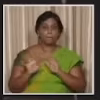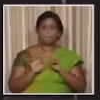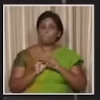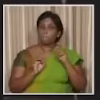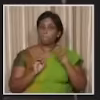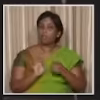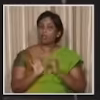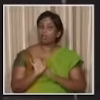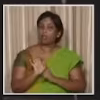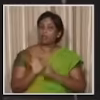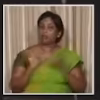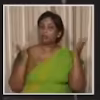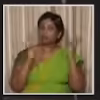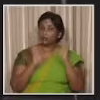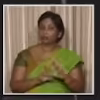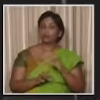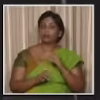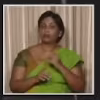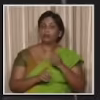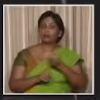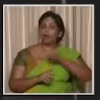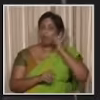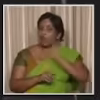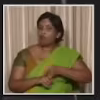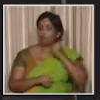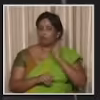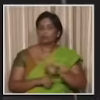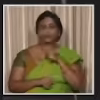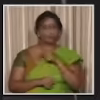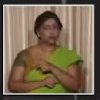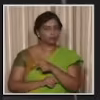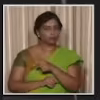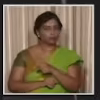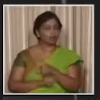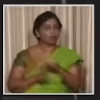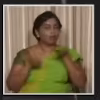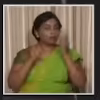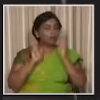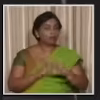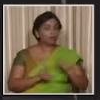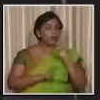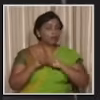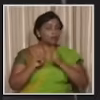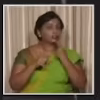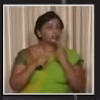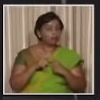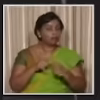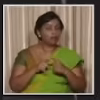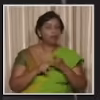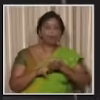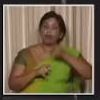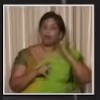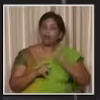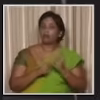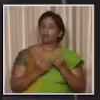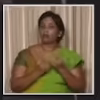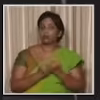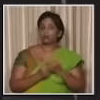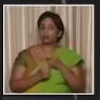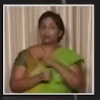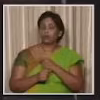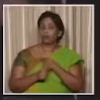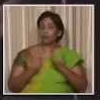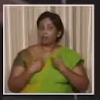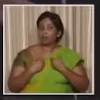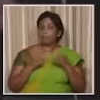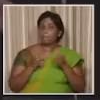මණ්ඩලේ හැමදාම රැස්වලා තියෙන්නේ ආවරණ අනුමැති යටත්ව. එතකොට අවසාන රැස්වීමට විතරයි ආවරණ අනුමැතිය ගත නැත්තේ. ඊට පස්සේ